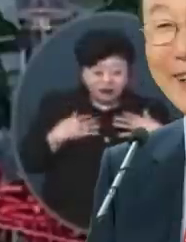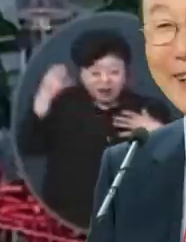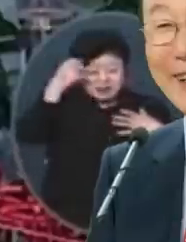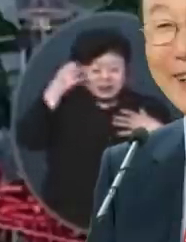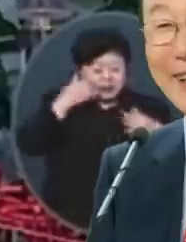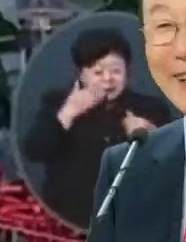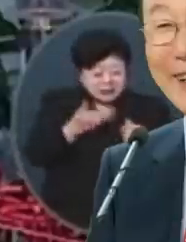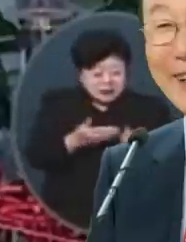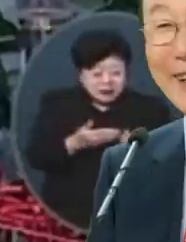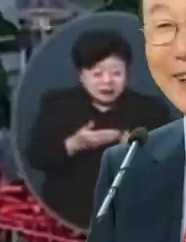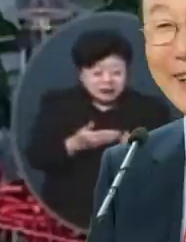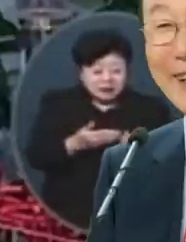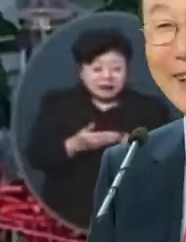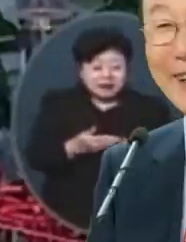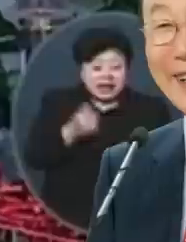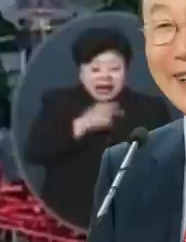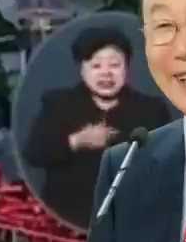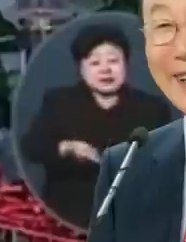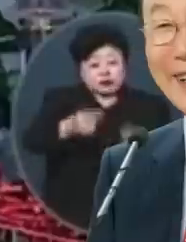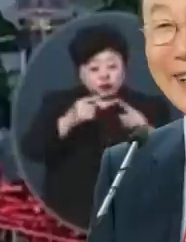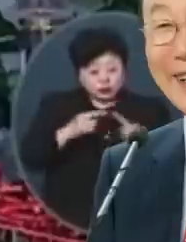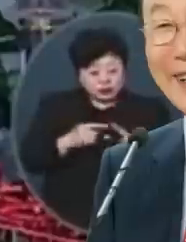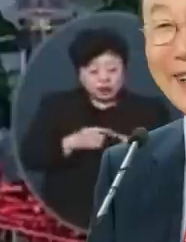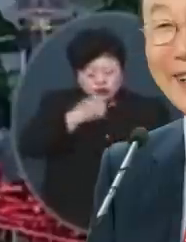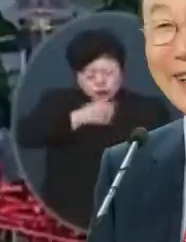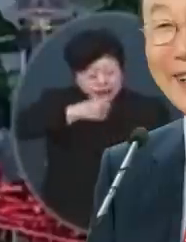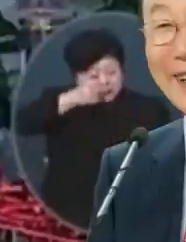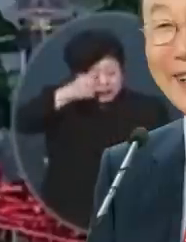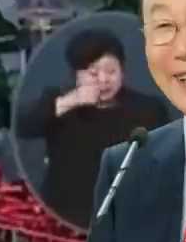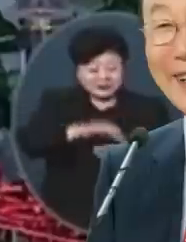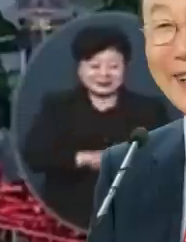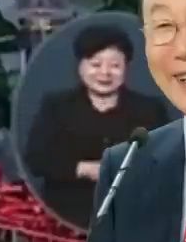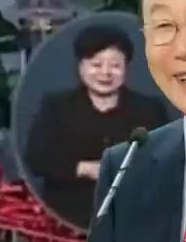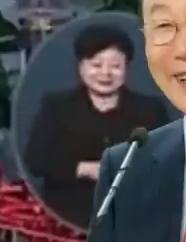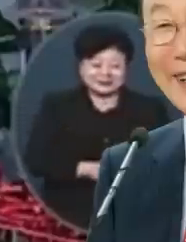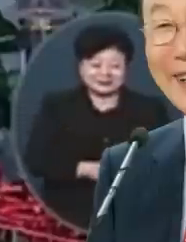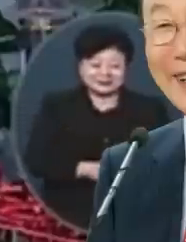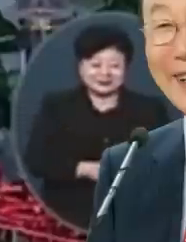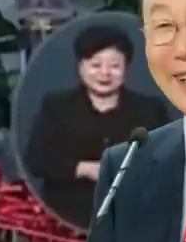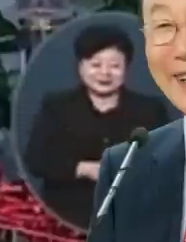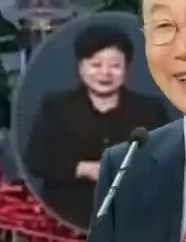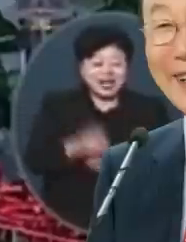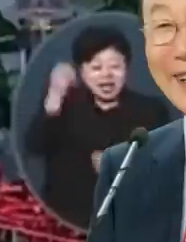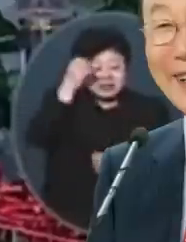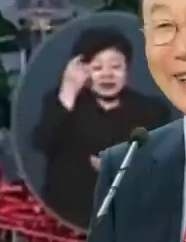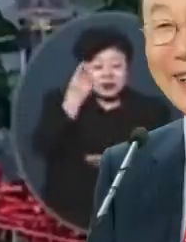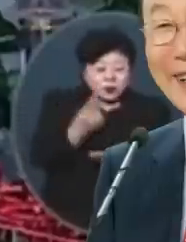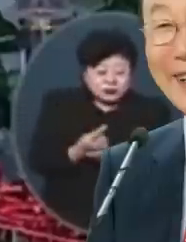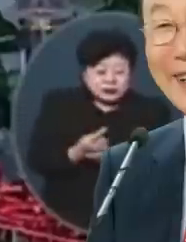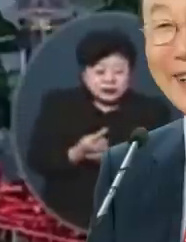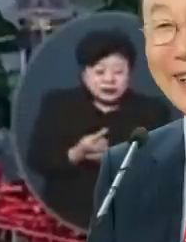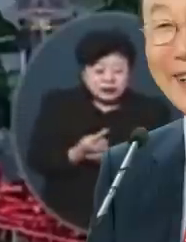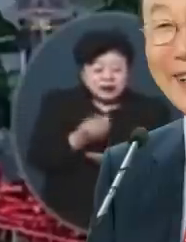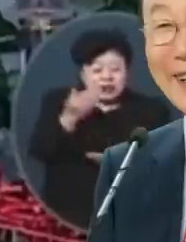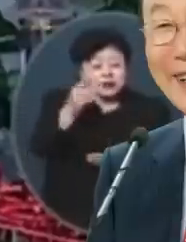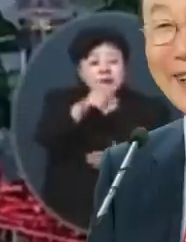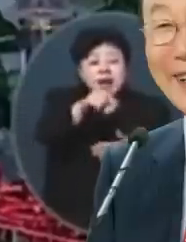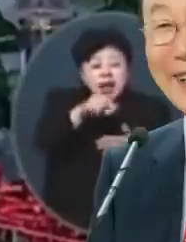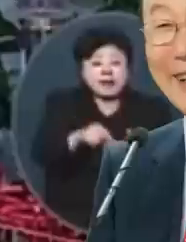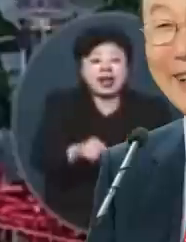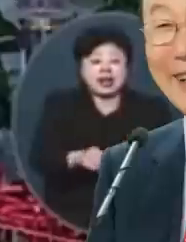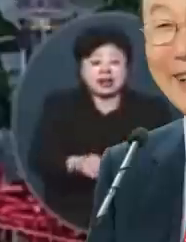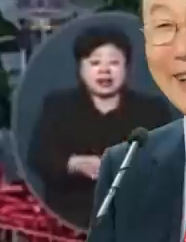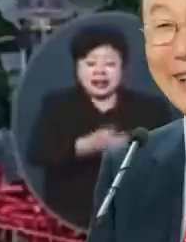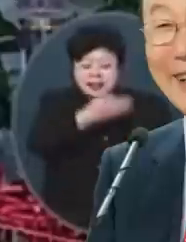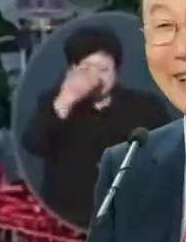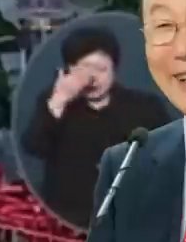성령이 가슴 속에 들어오자 말자 꿈을 꾸게 만들어준 것입니다. 성령이 왔다는 것은 여러분 마음속에